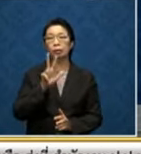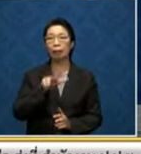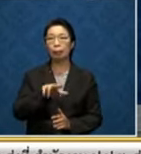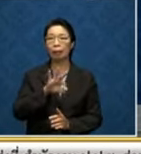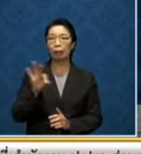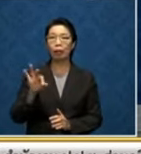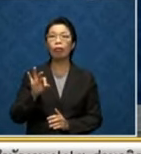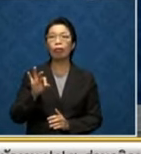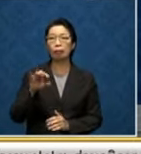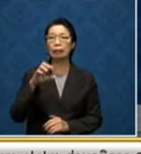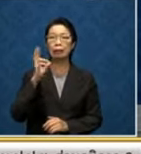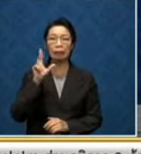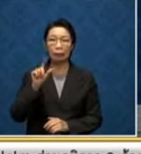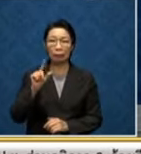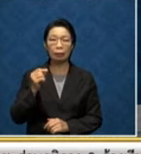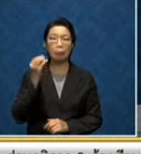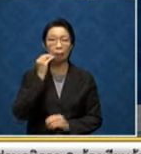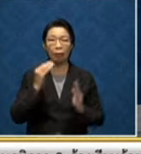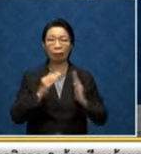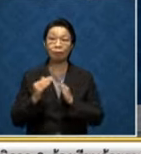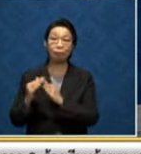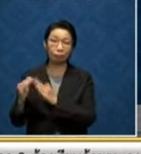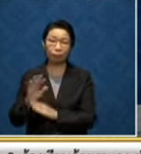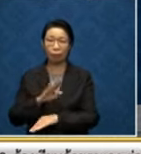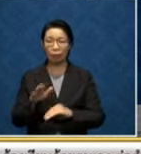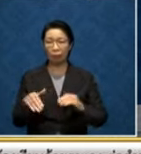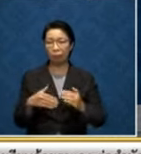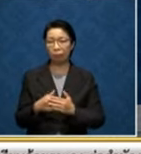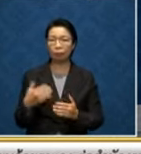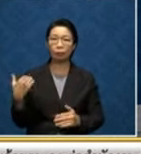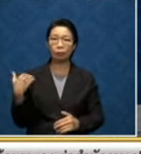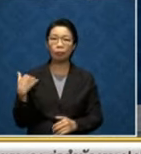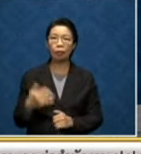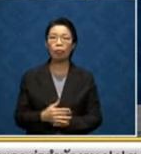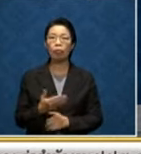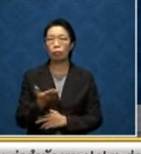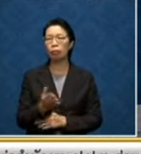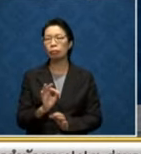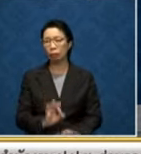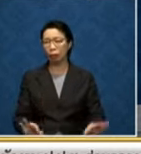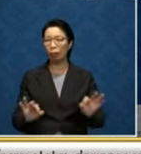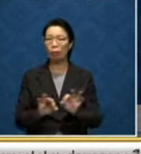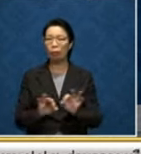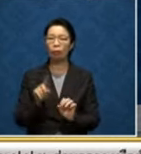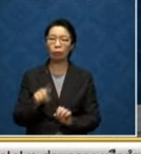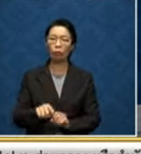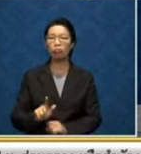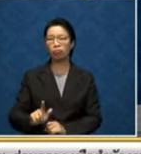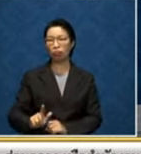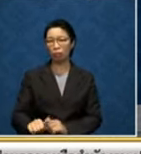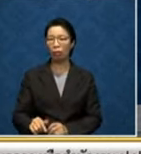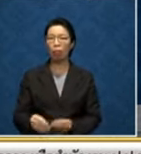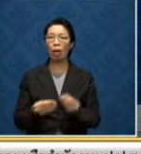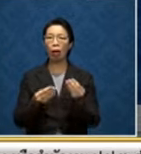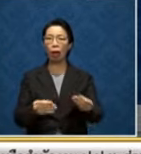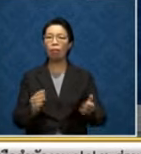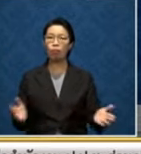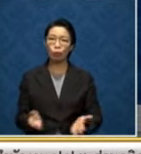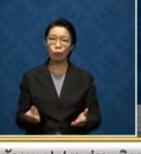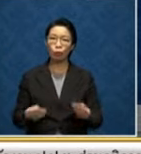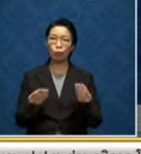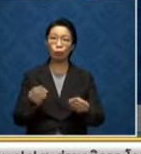โซนห่างไกลโซน C15,735หมู่บ้านแสดงถึงความสำคัญมีความจำเป็นที่ต้องได้รับการสนับสนุน